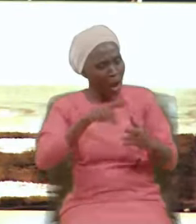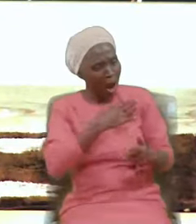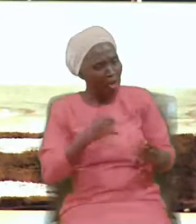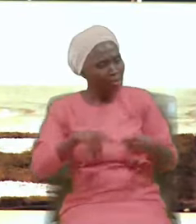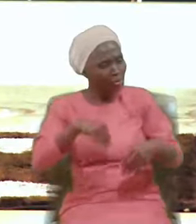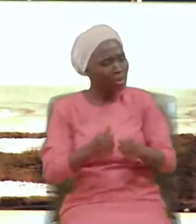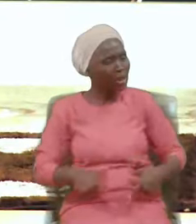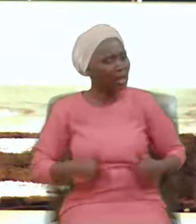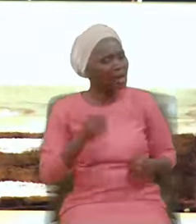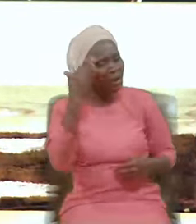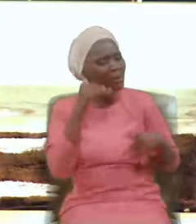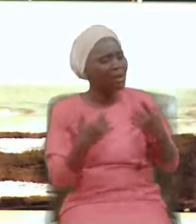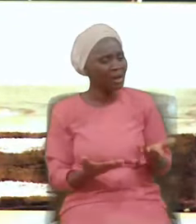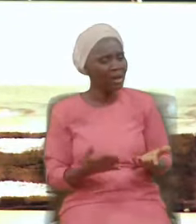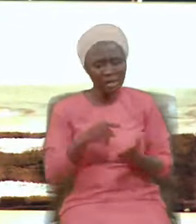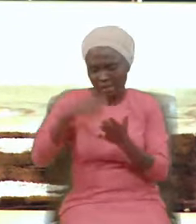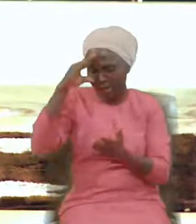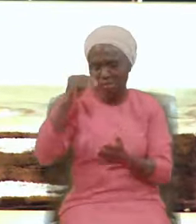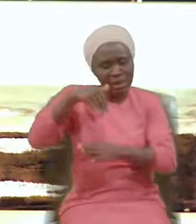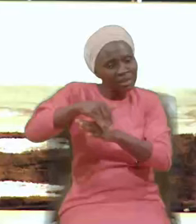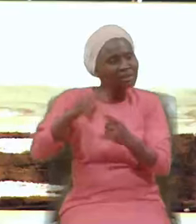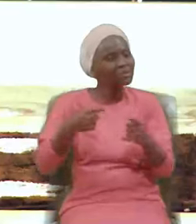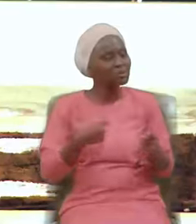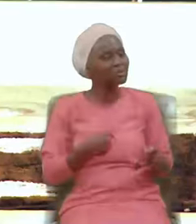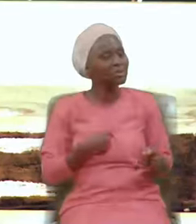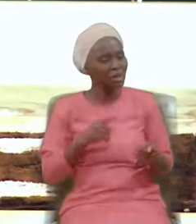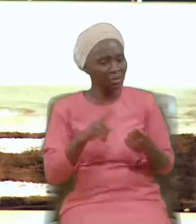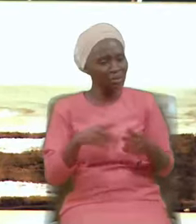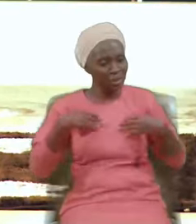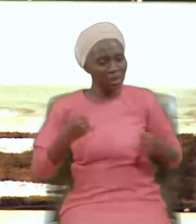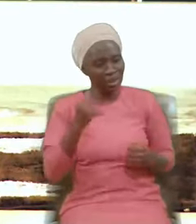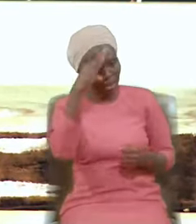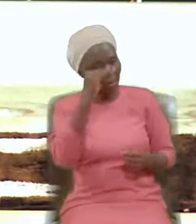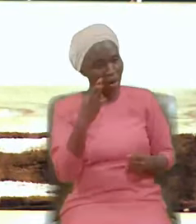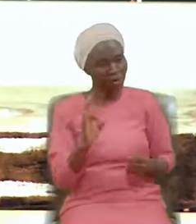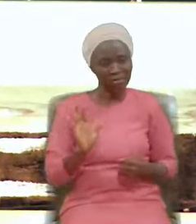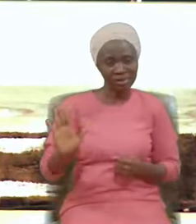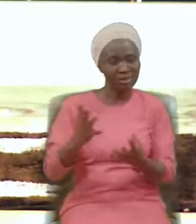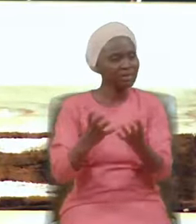à moi afin que je guérisse un homme de sa lèpre.